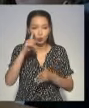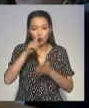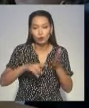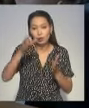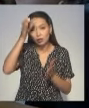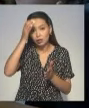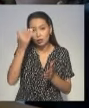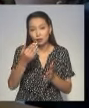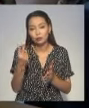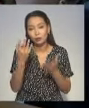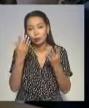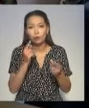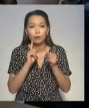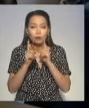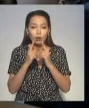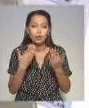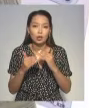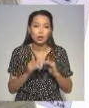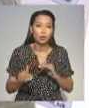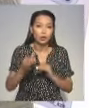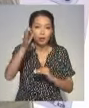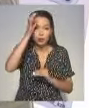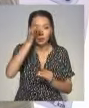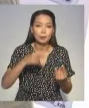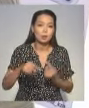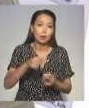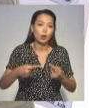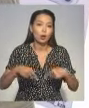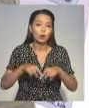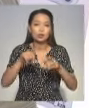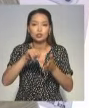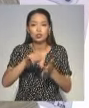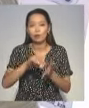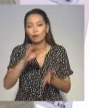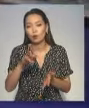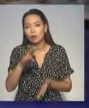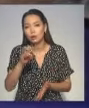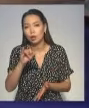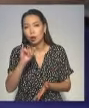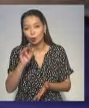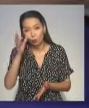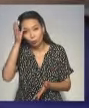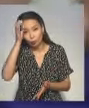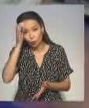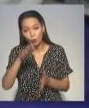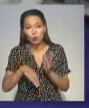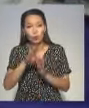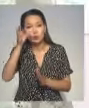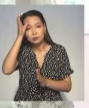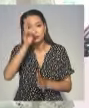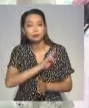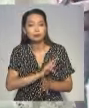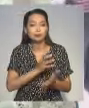день форума диалоговую площадку по интеграции науки и бизнеса организовали члены Фонда науки. Лучшие научные разработки